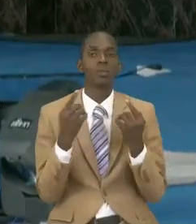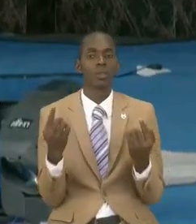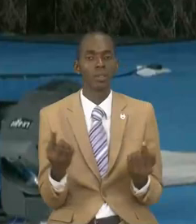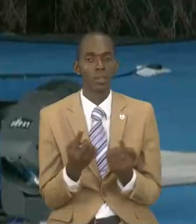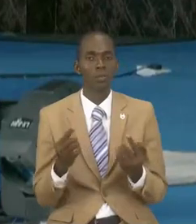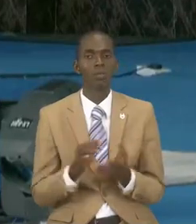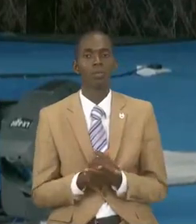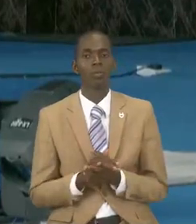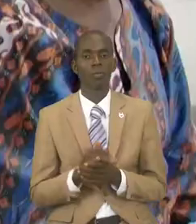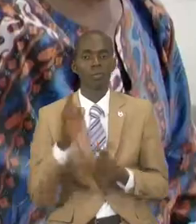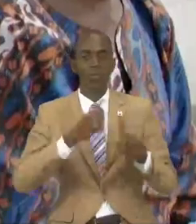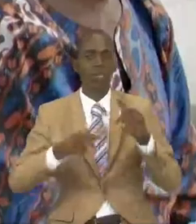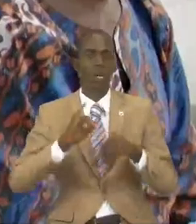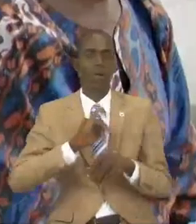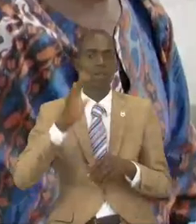alors